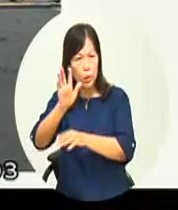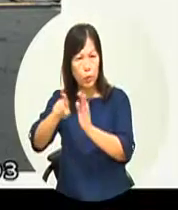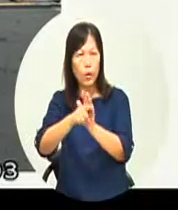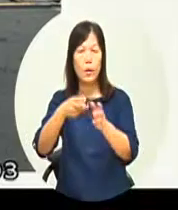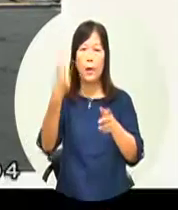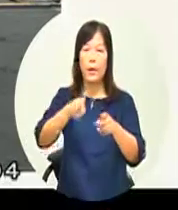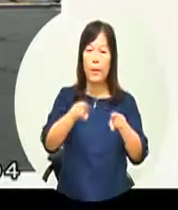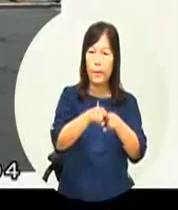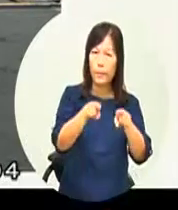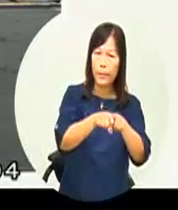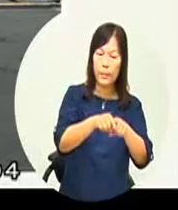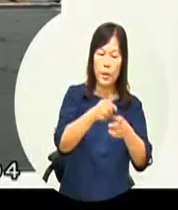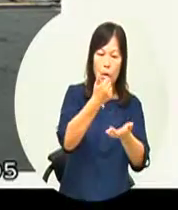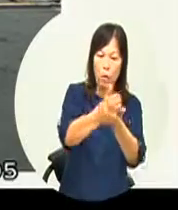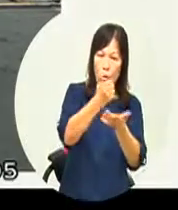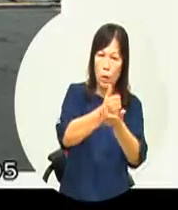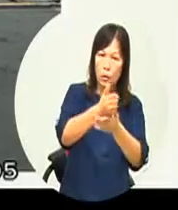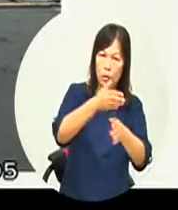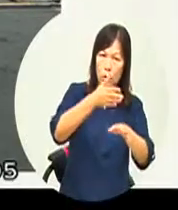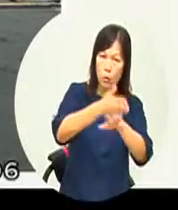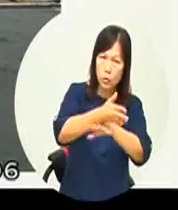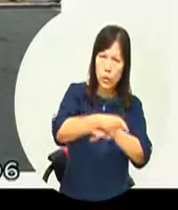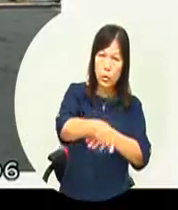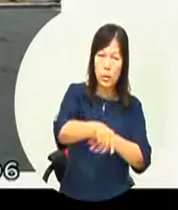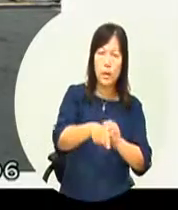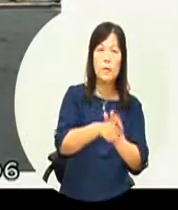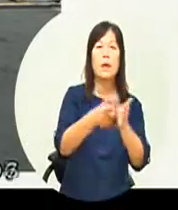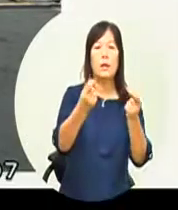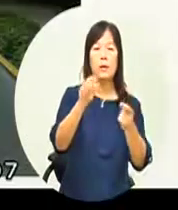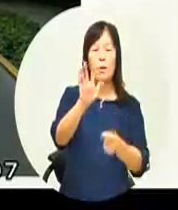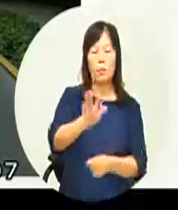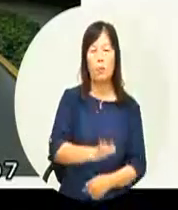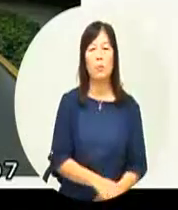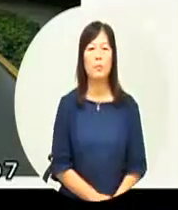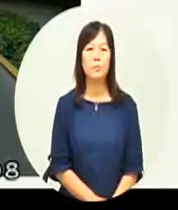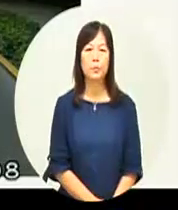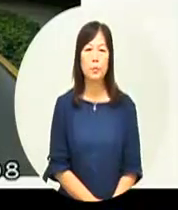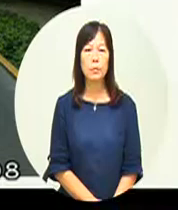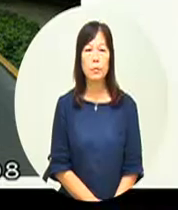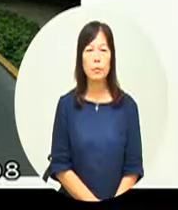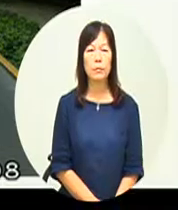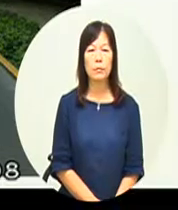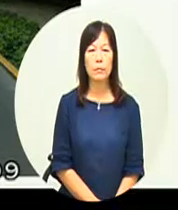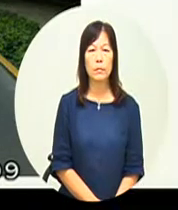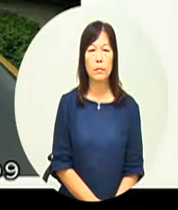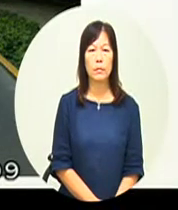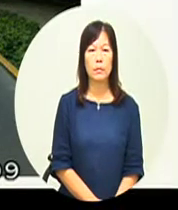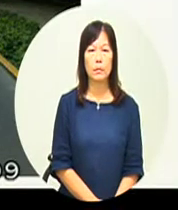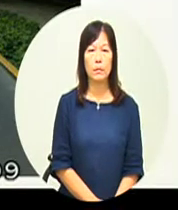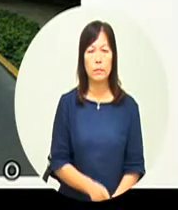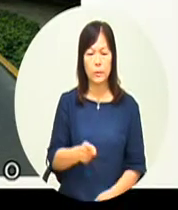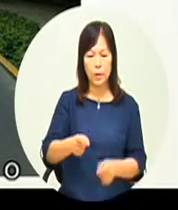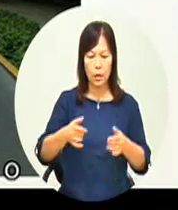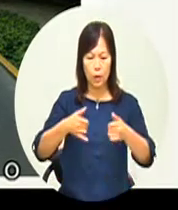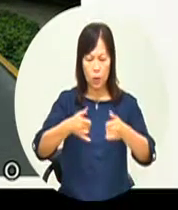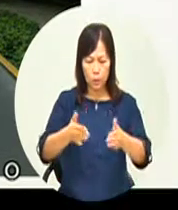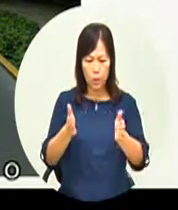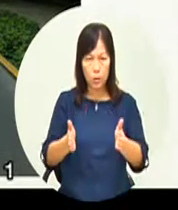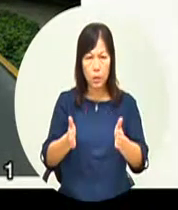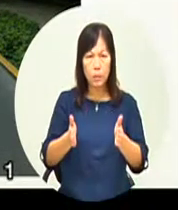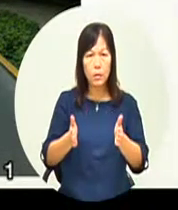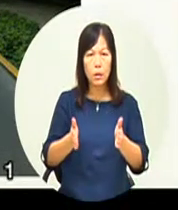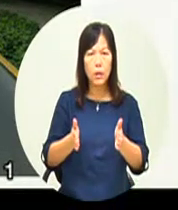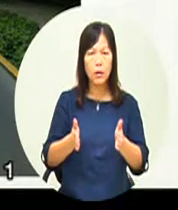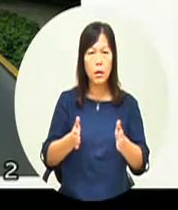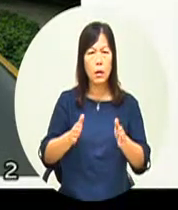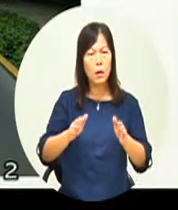般小型的载运车辆的，好，这种也有。好，那这个路面呢的宽幅